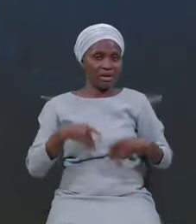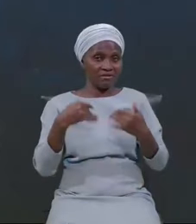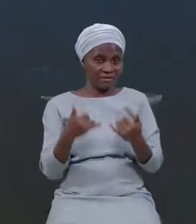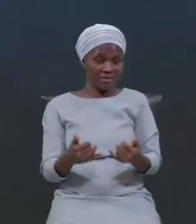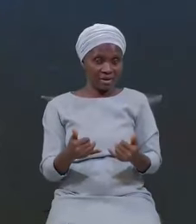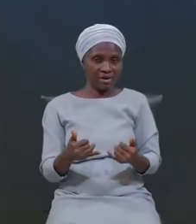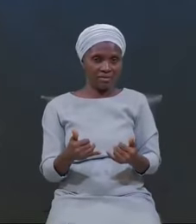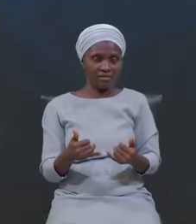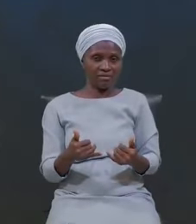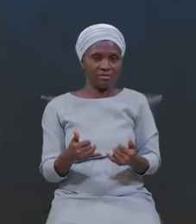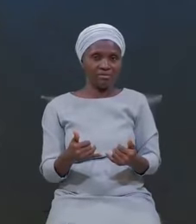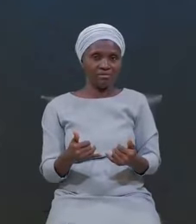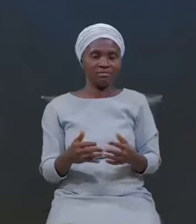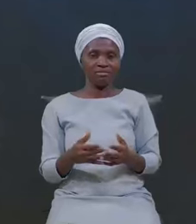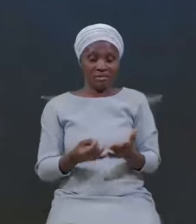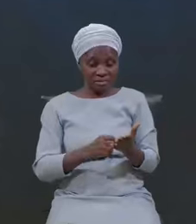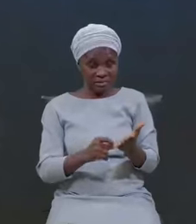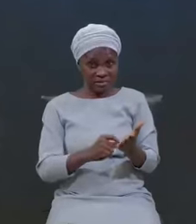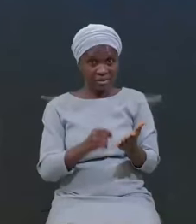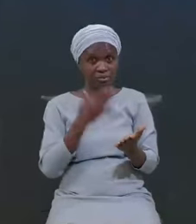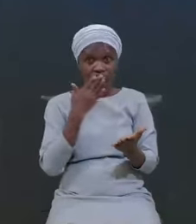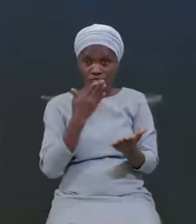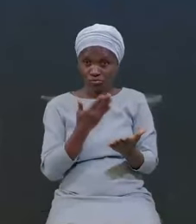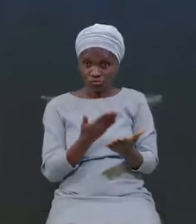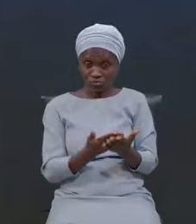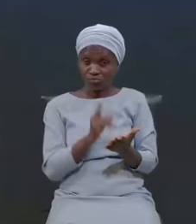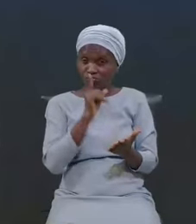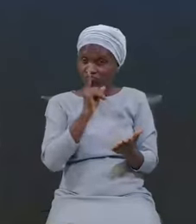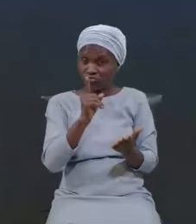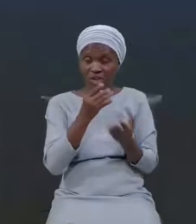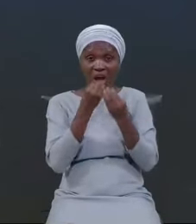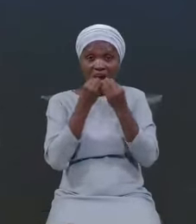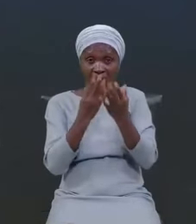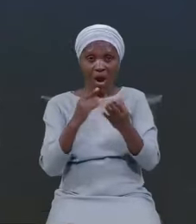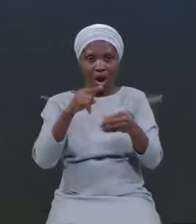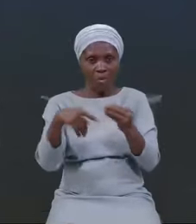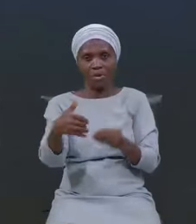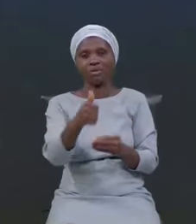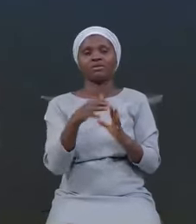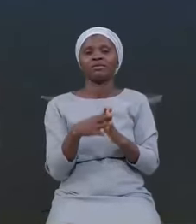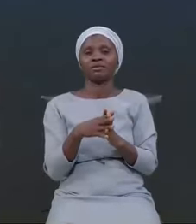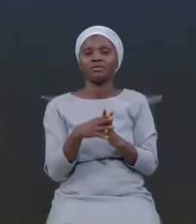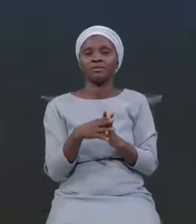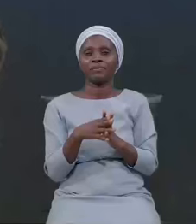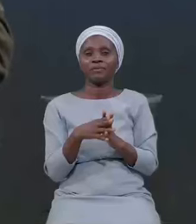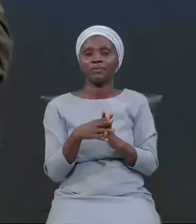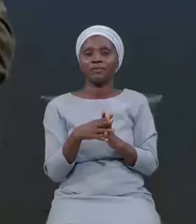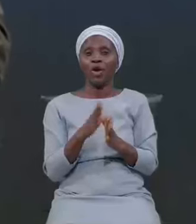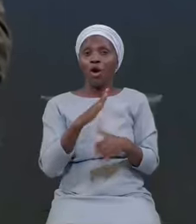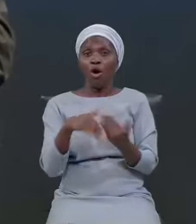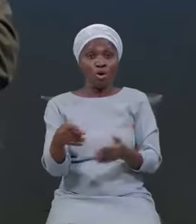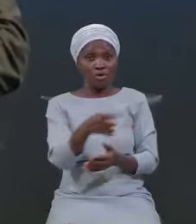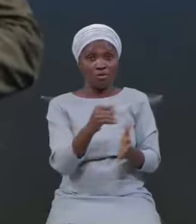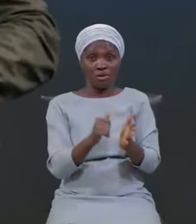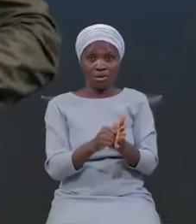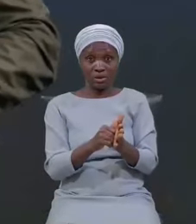pour garder le contact avec vous et vous aider par la suite à maintenir cette nouvelle vie que vous avez en Christ.